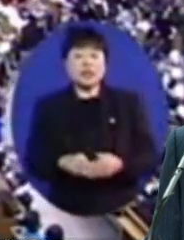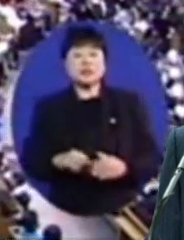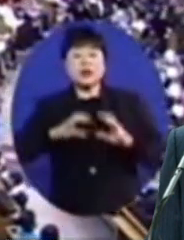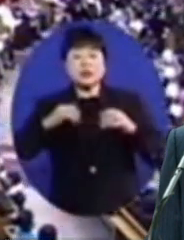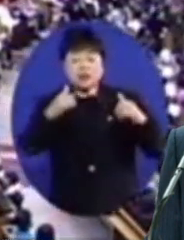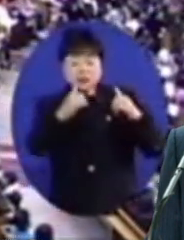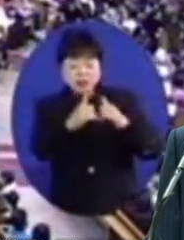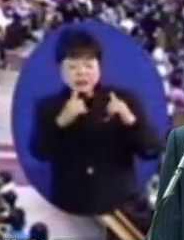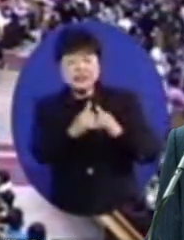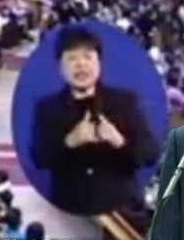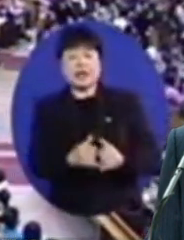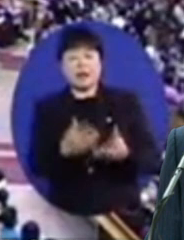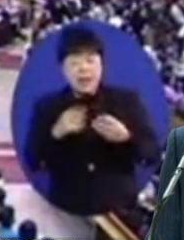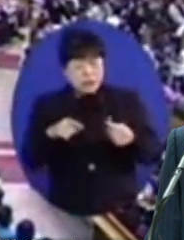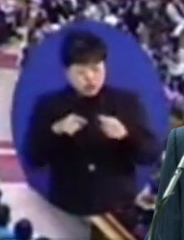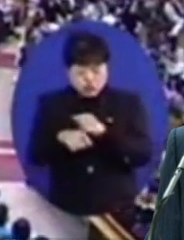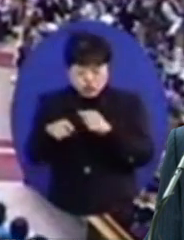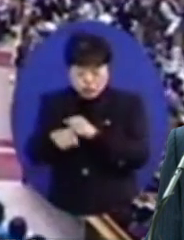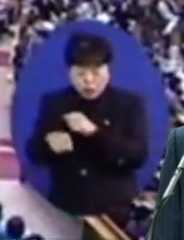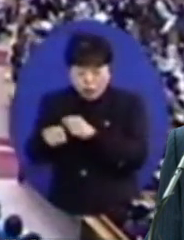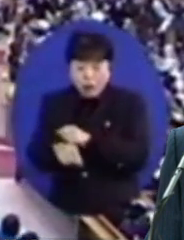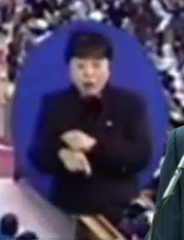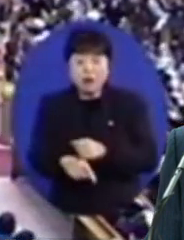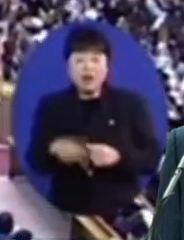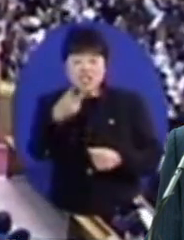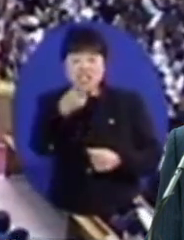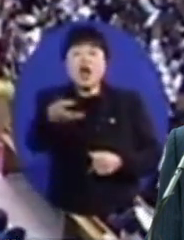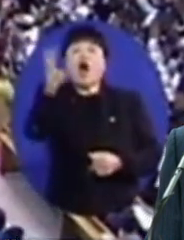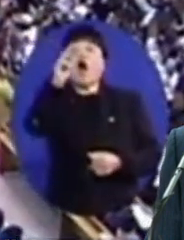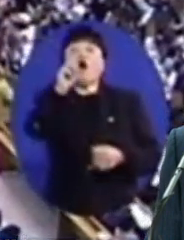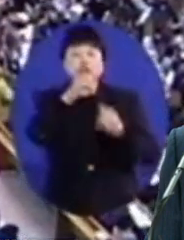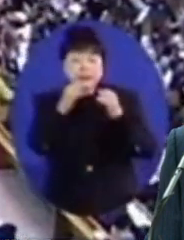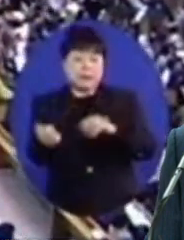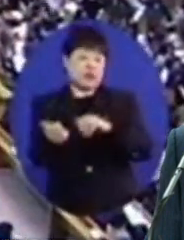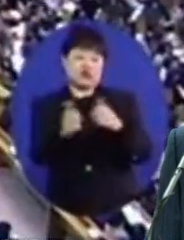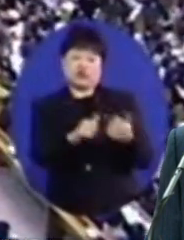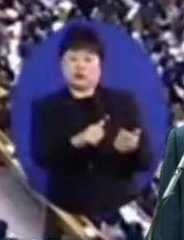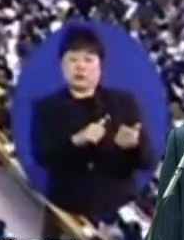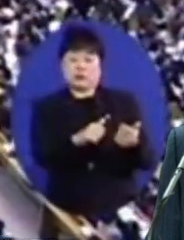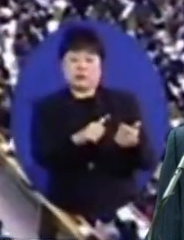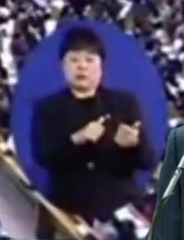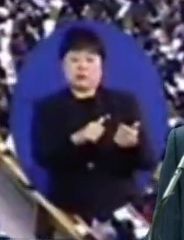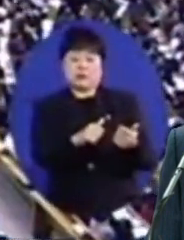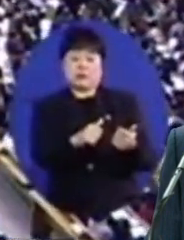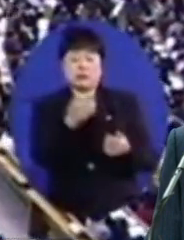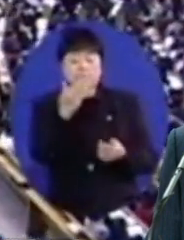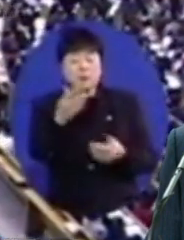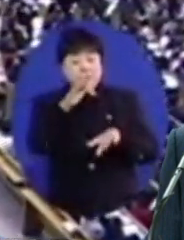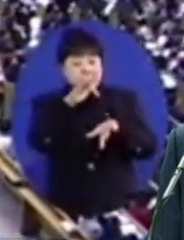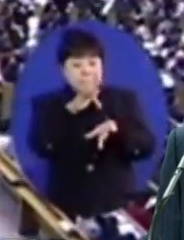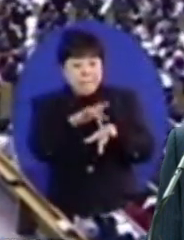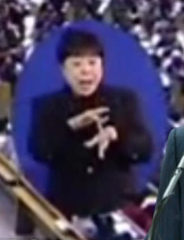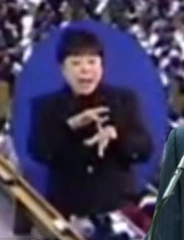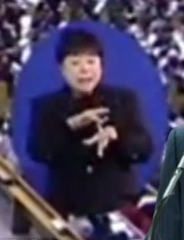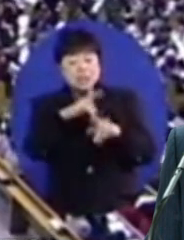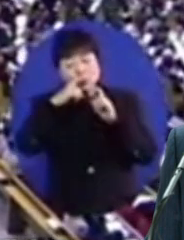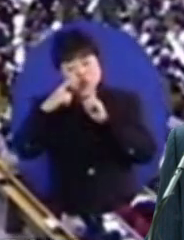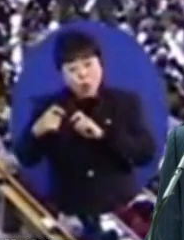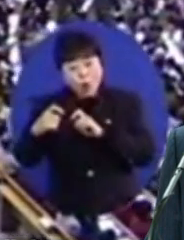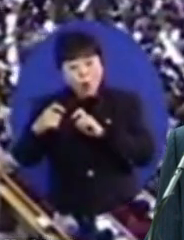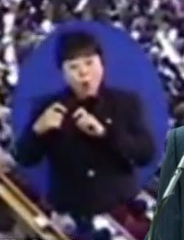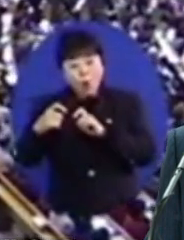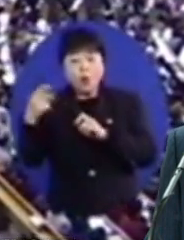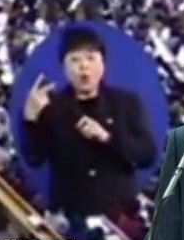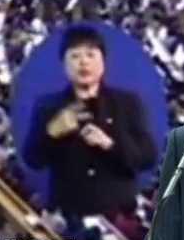전쟁과 집단 학살 등으로 2억 명이나 되는 사람이 죽었습니다 여러분 마귀의 유혹과